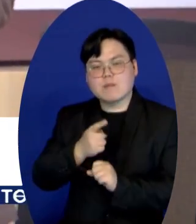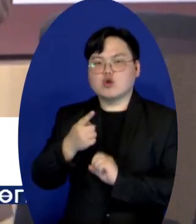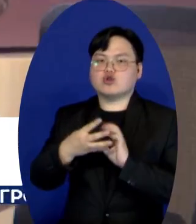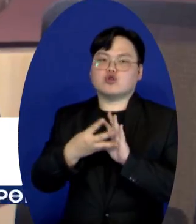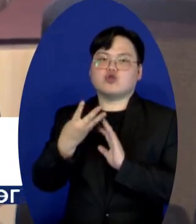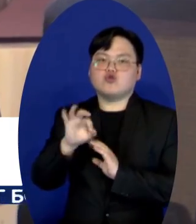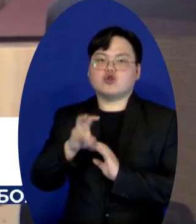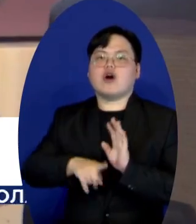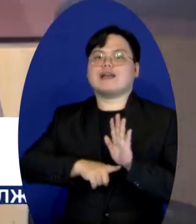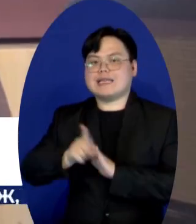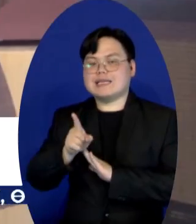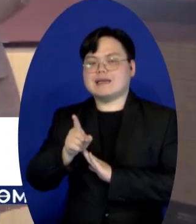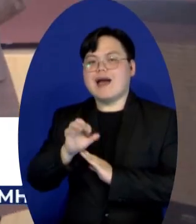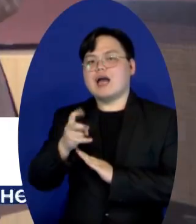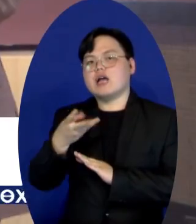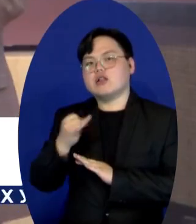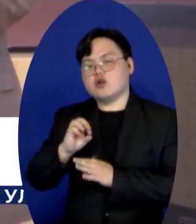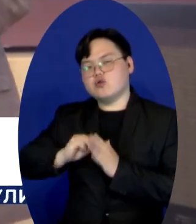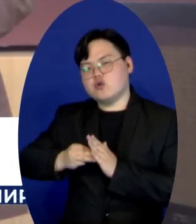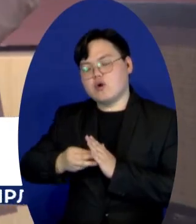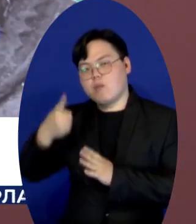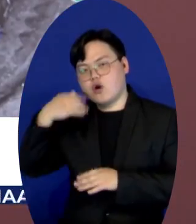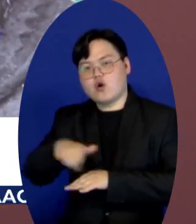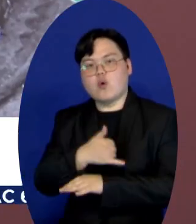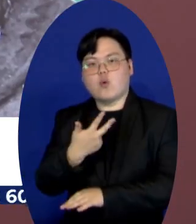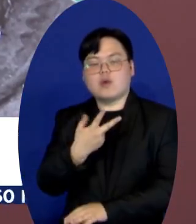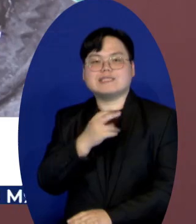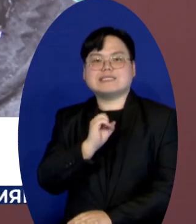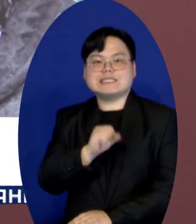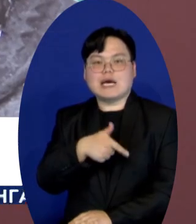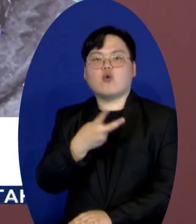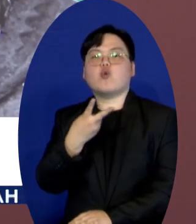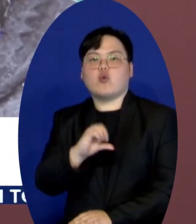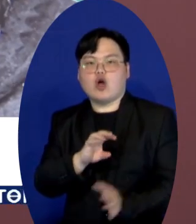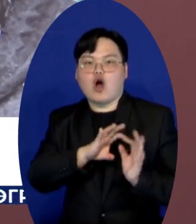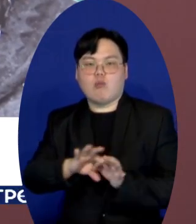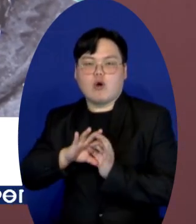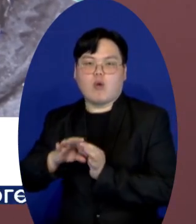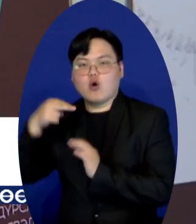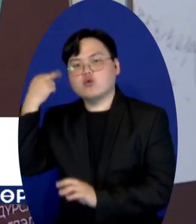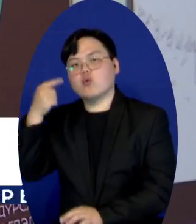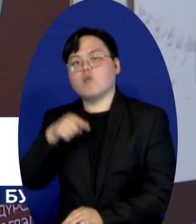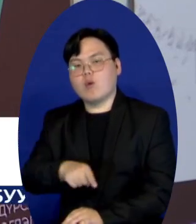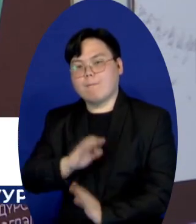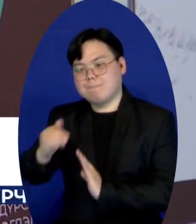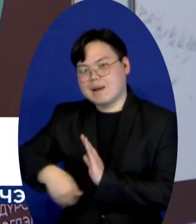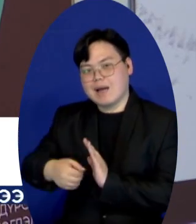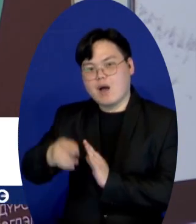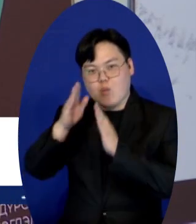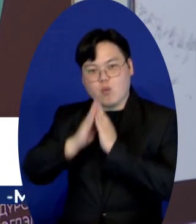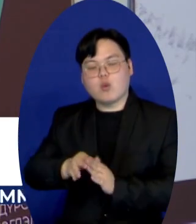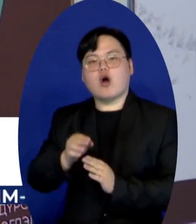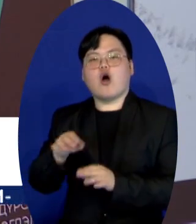оноос эхэлсэн байдаг. Археологи өөрчлөлтөн тооцооллоор Монголын 3 цаг үед холбогдох дурсгал болох нь тогтоогдоод байгаа. Мөн малтлахын явцад бурхны